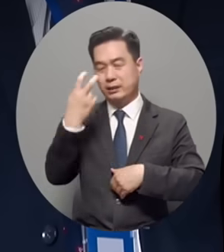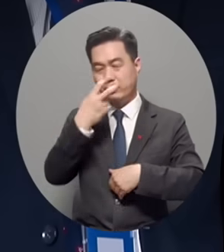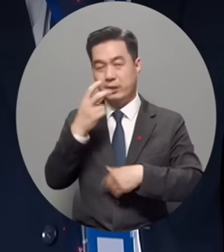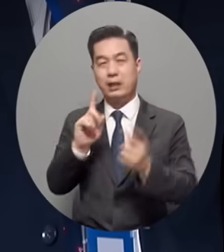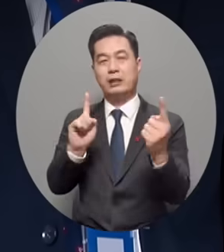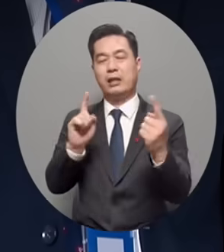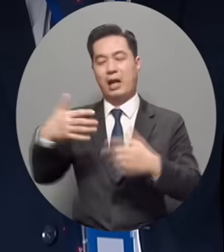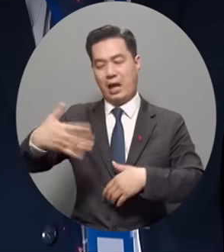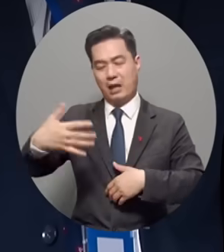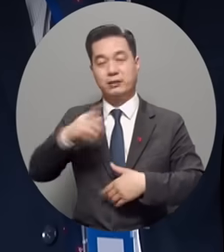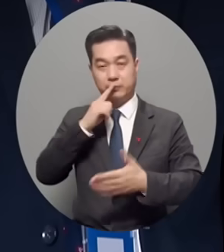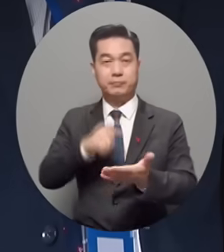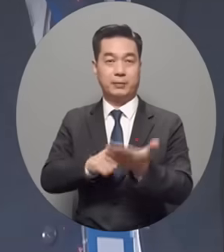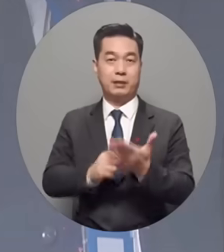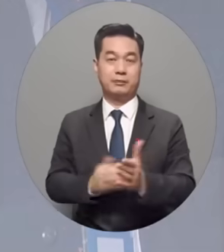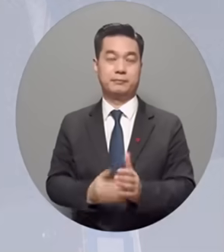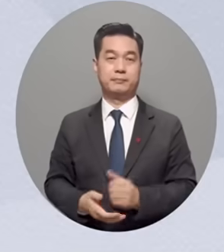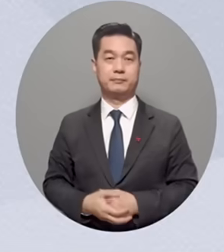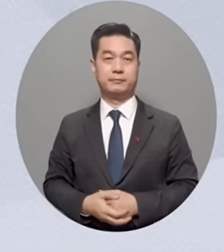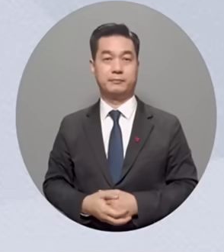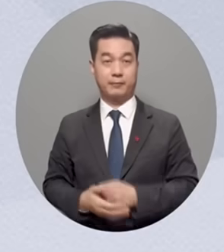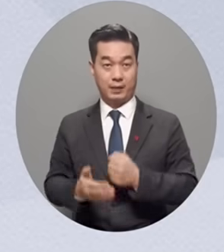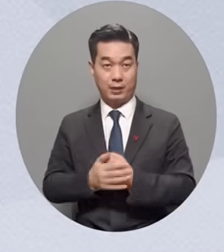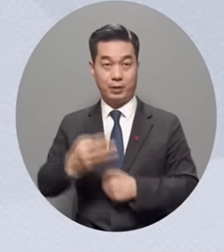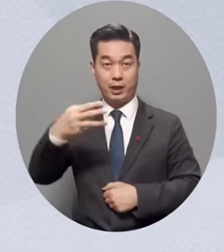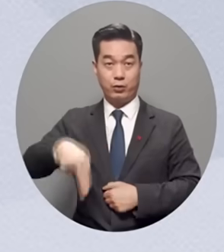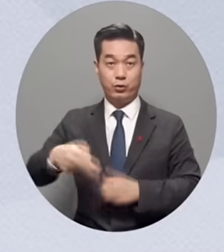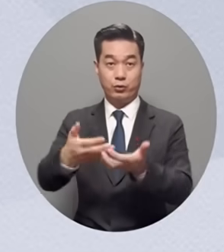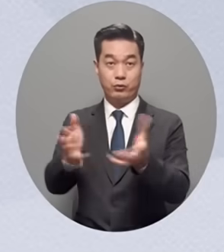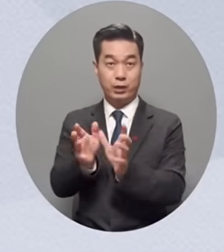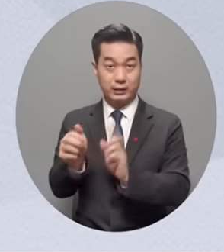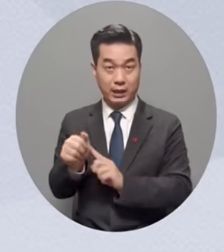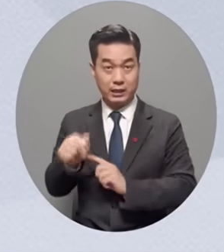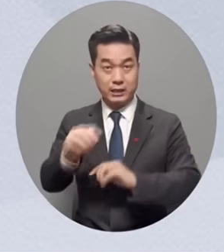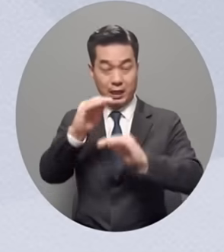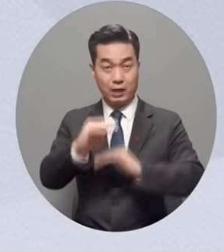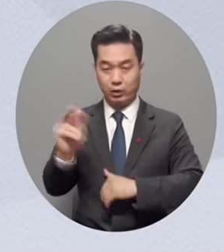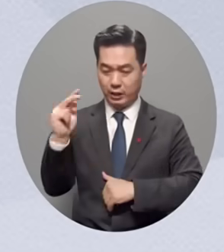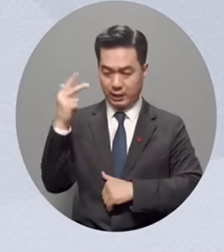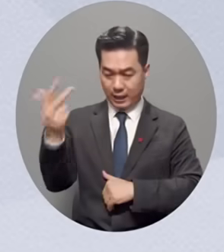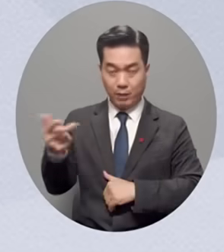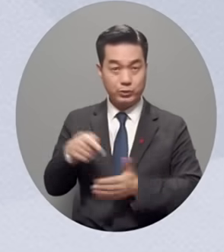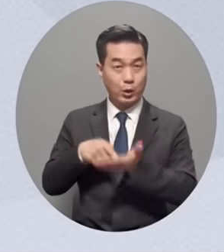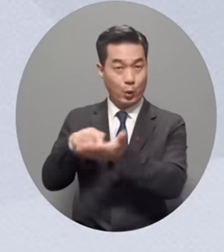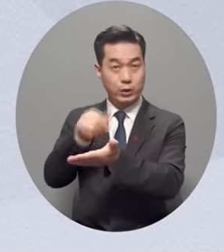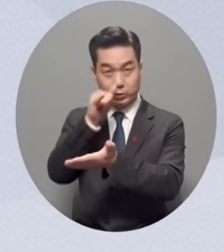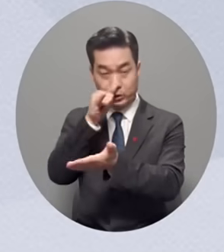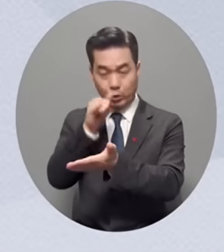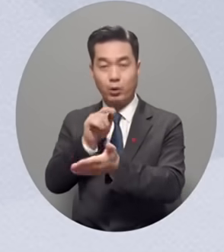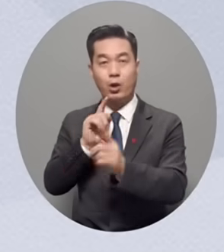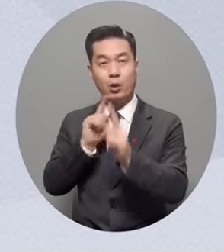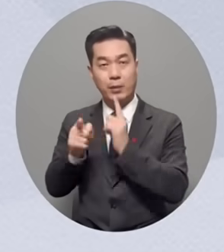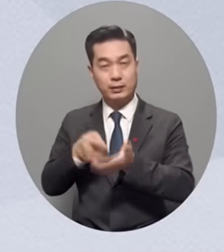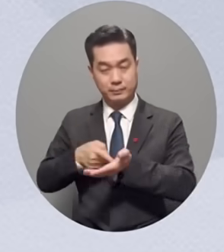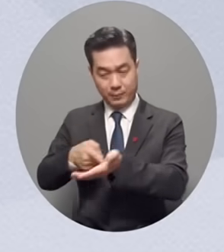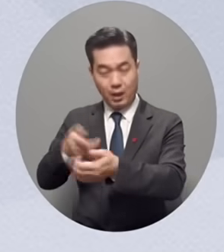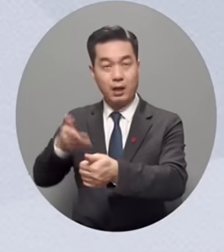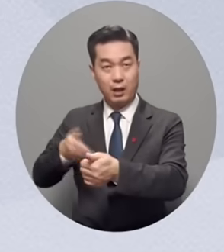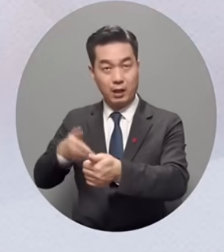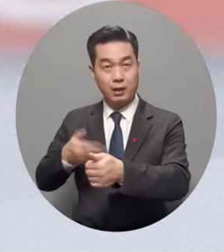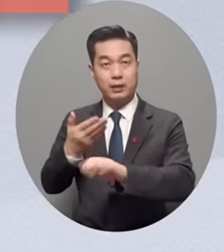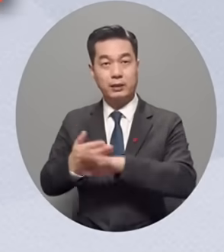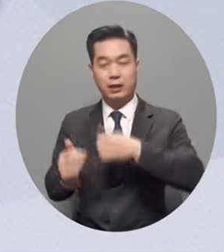있지 않다고 답했습니다. 이에 류 위원장은 이 안건을 다음 주 안건에 올릴 수 있도록 말씀드린다며 다른